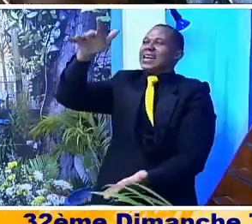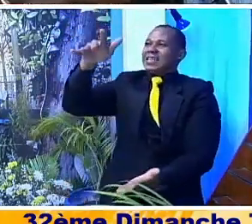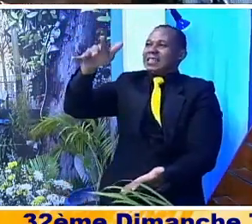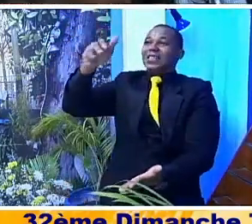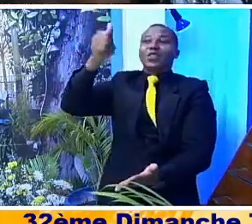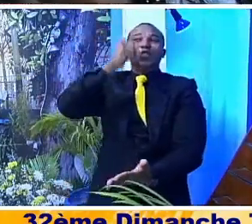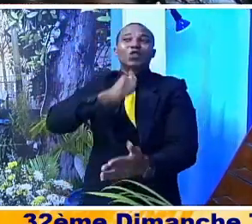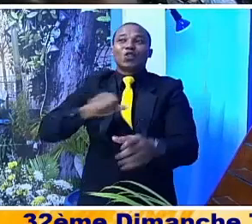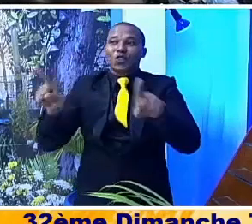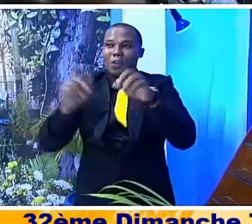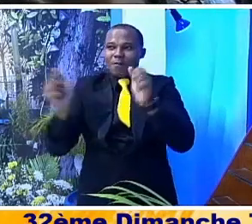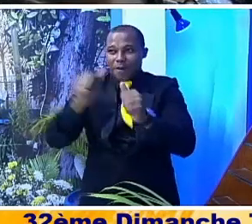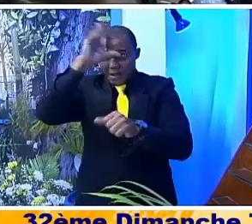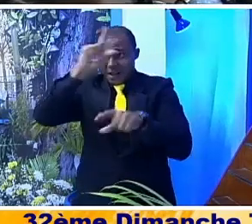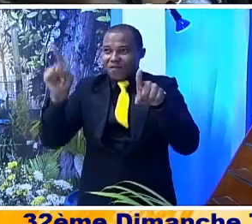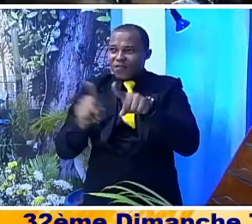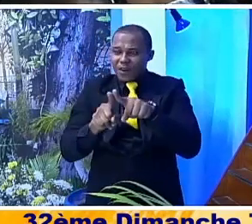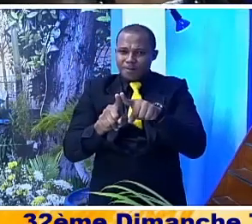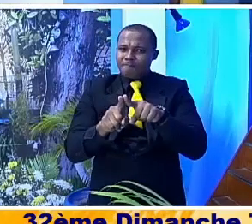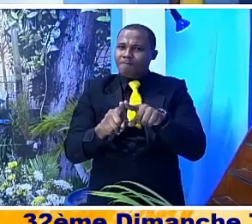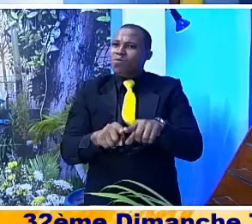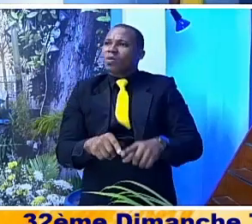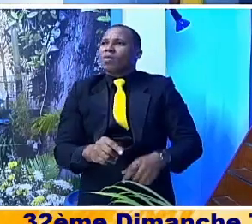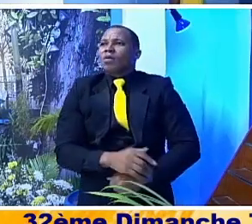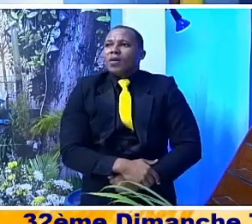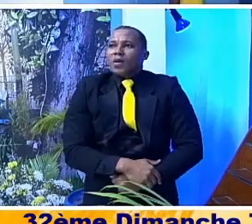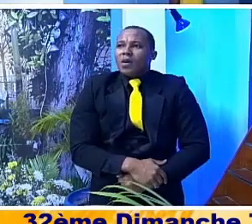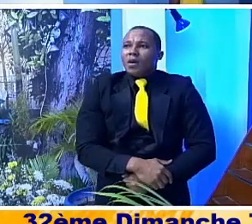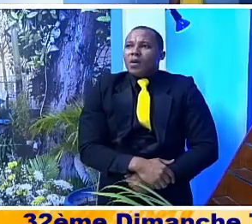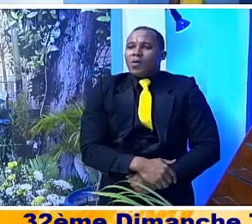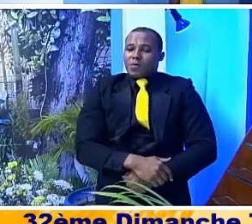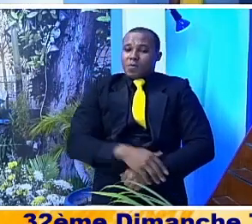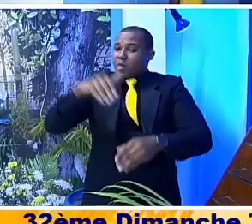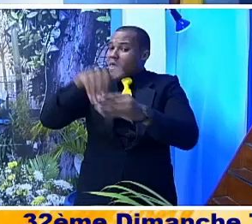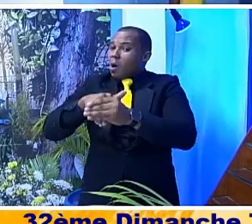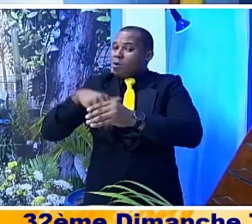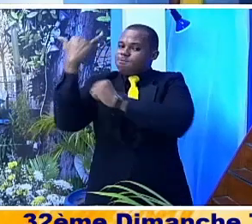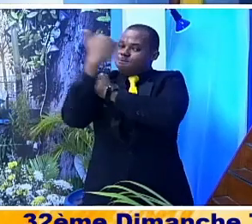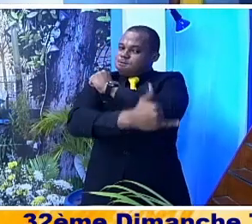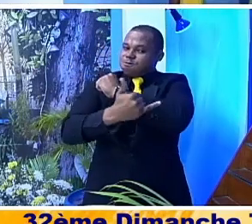Maxime, l'on prend un contexte, un pays comme Haïti